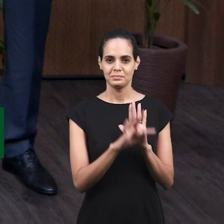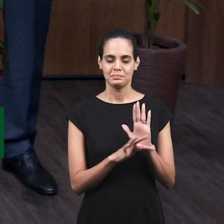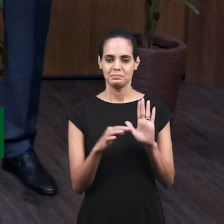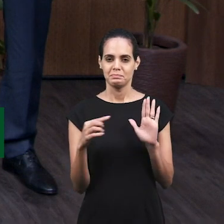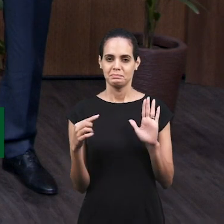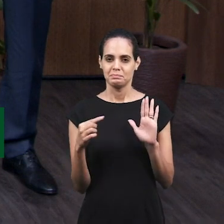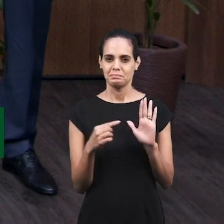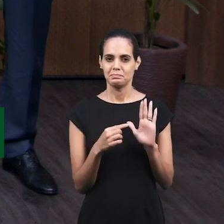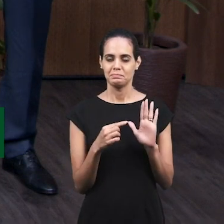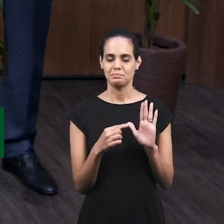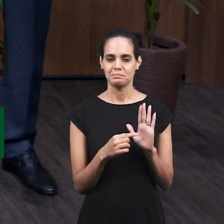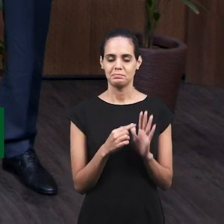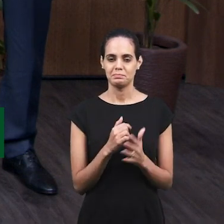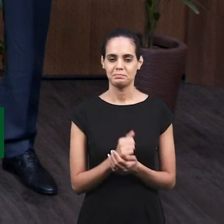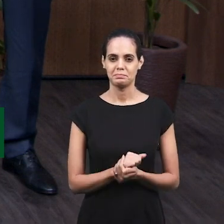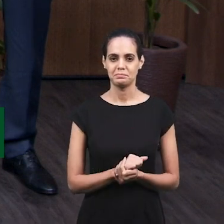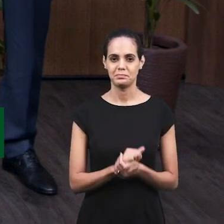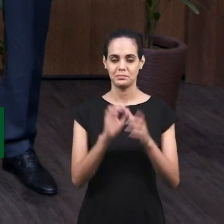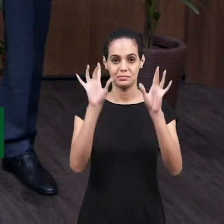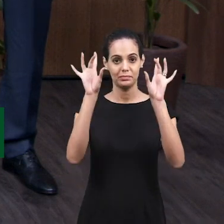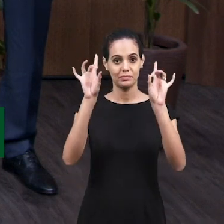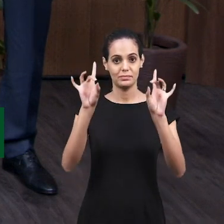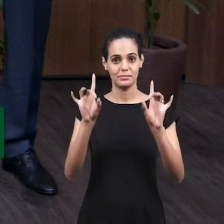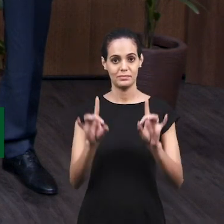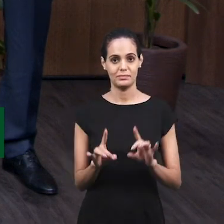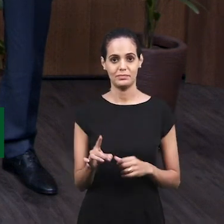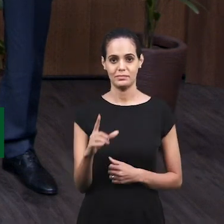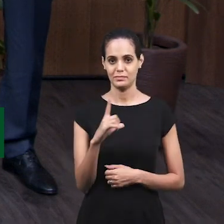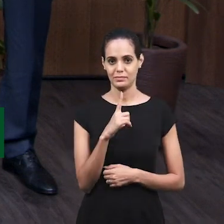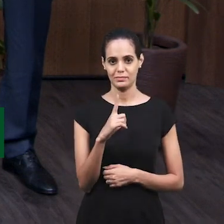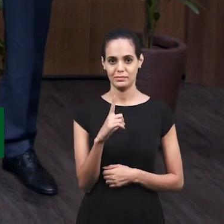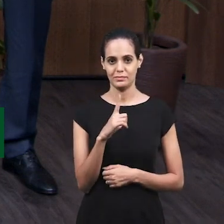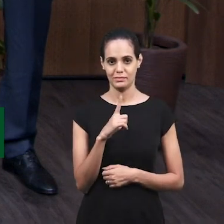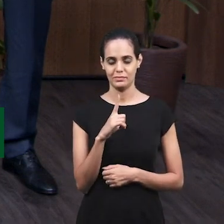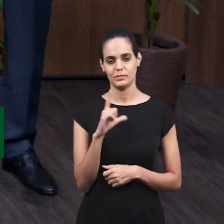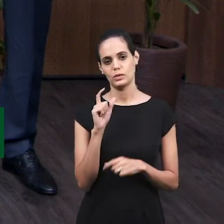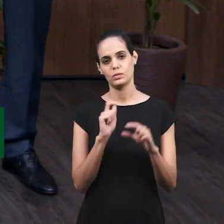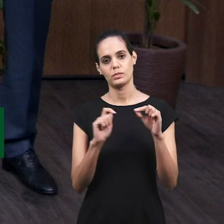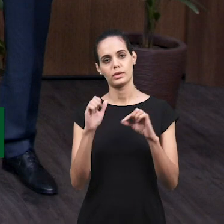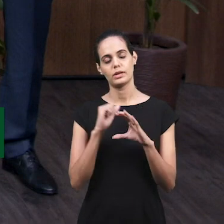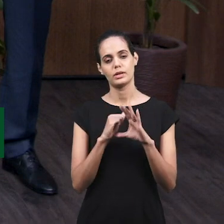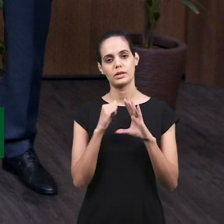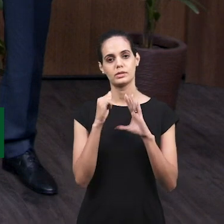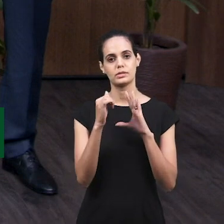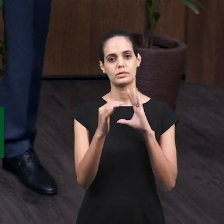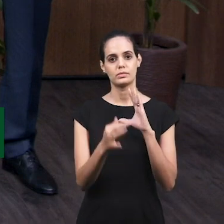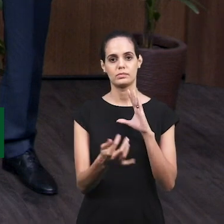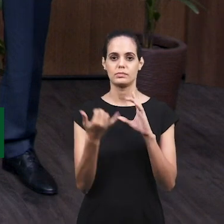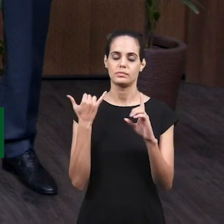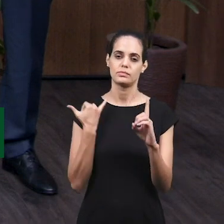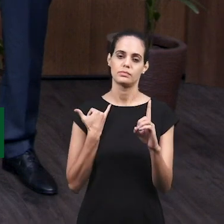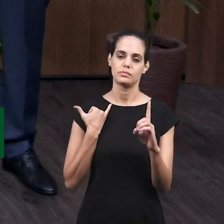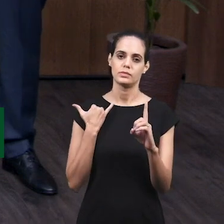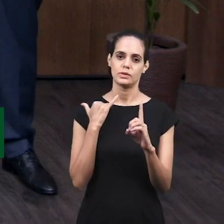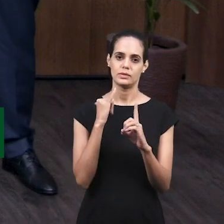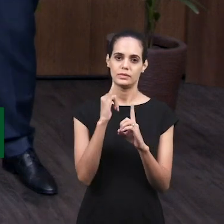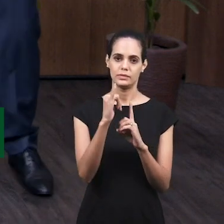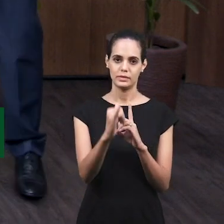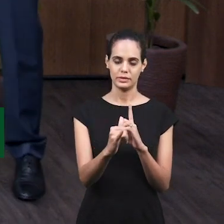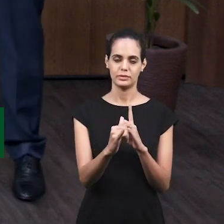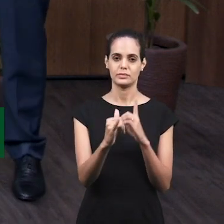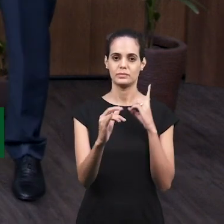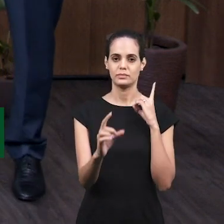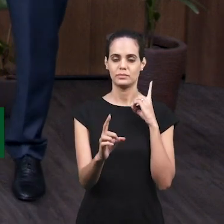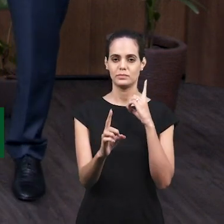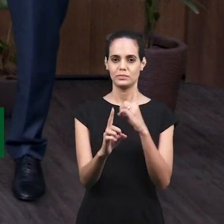et spécialement ce qui touche des aspects prophétiques de cette rencontre, pasteur Sergio. Comme vous